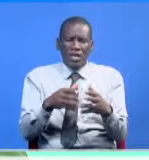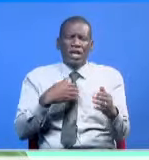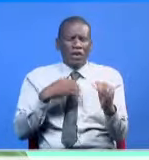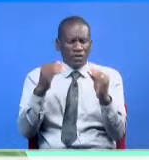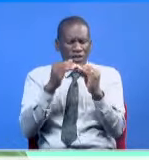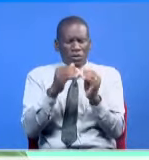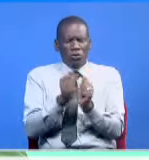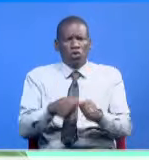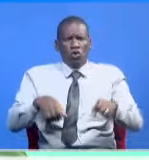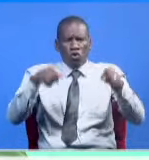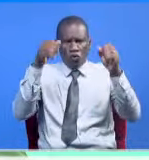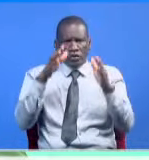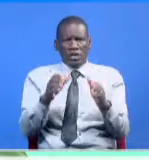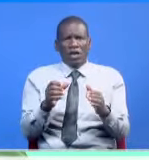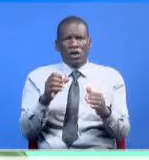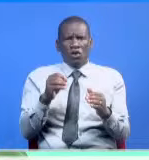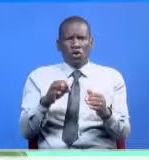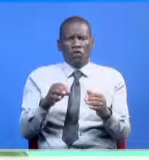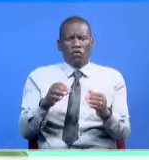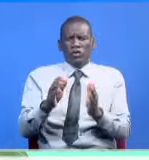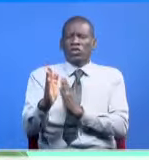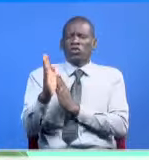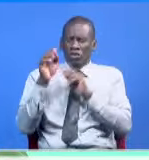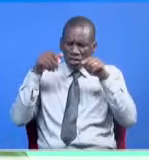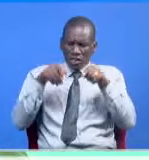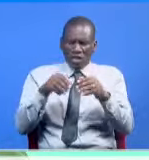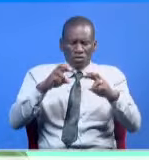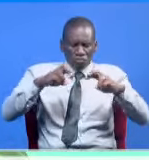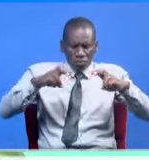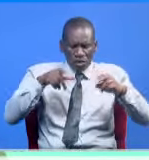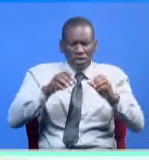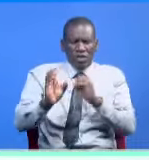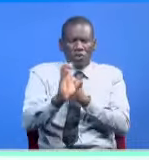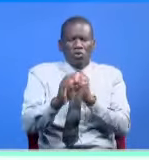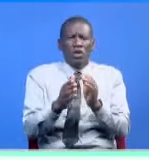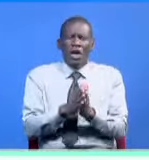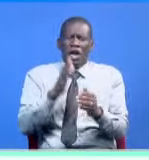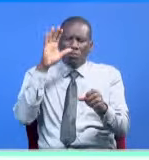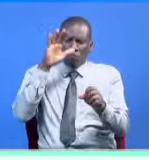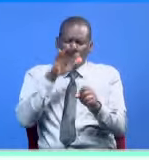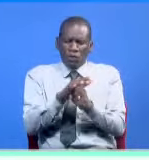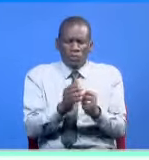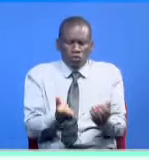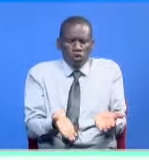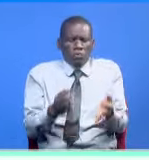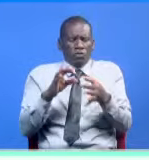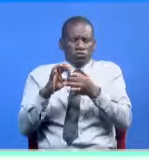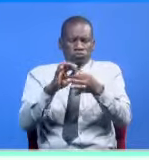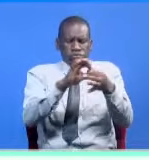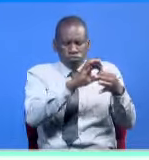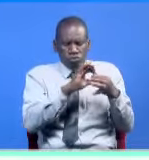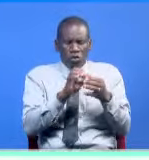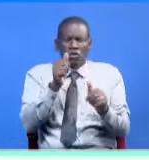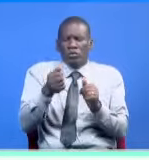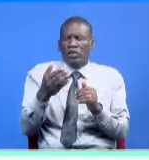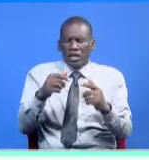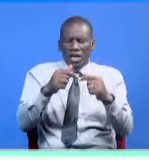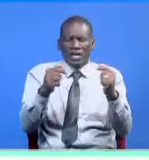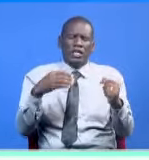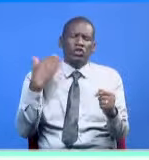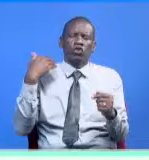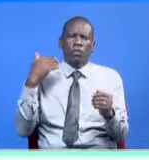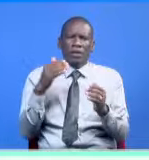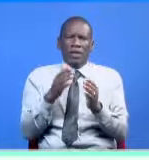mkutano na maafisa wakuu wa taasisi za usalama na upelelezi nchini na kuahidi kuimarisha ushirikiano uliopo dhidi ya ugaidi